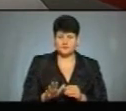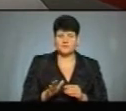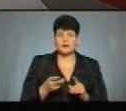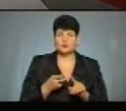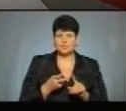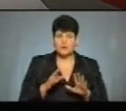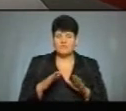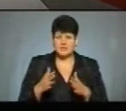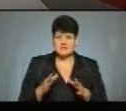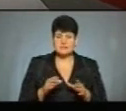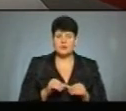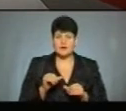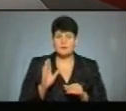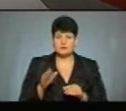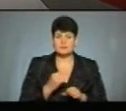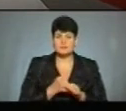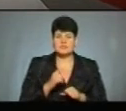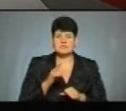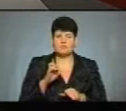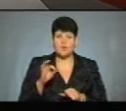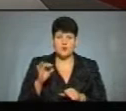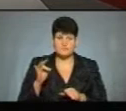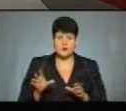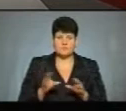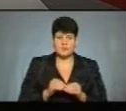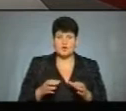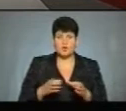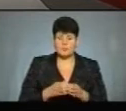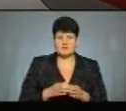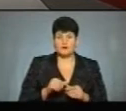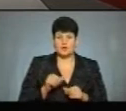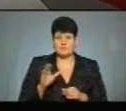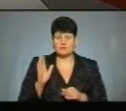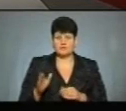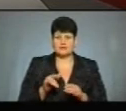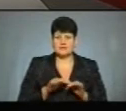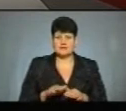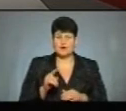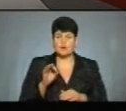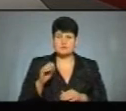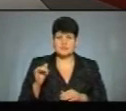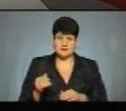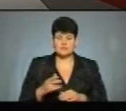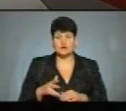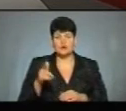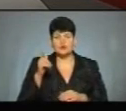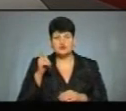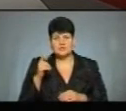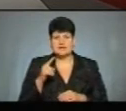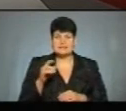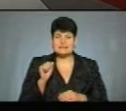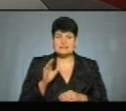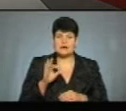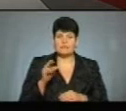діяти Зборівська об'єднана громада і окремо буде діяти Озернянська громада. Так само беремо Чортків, наприклад, і Заводське.